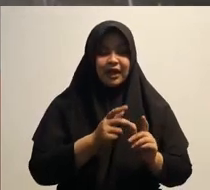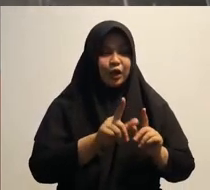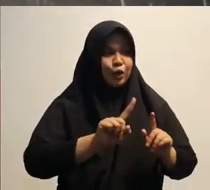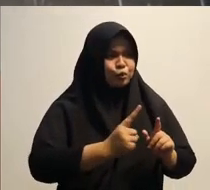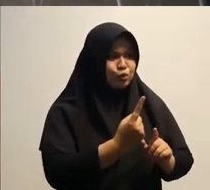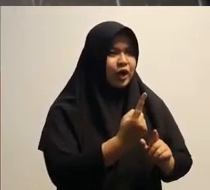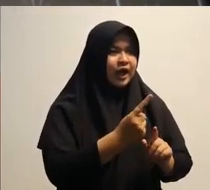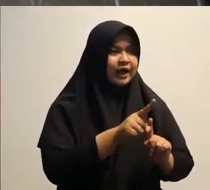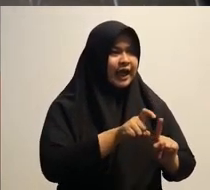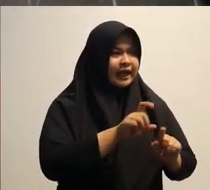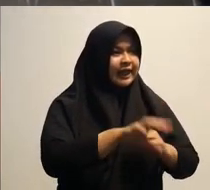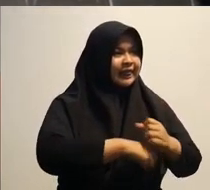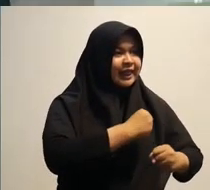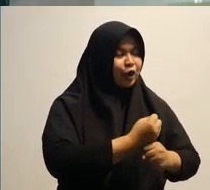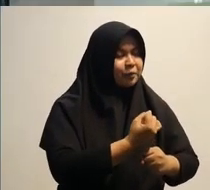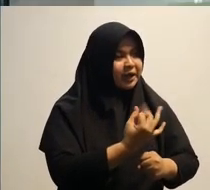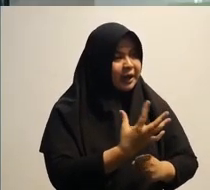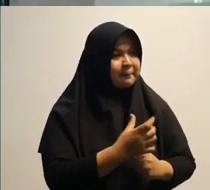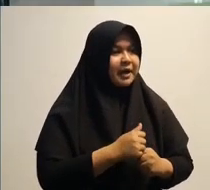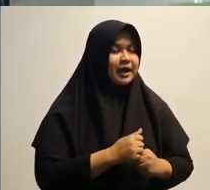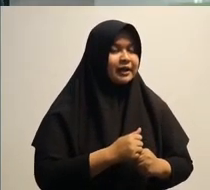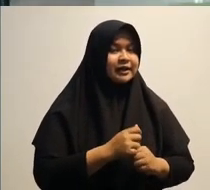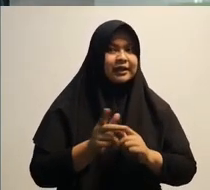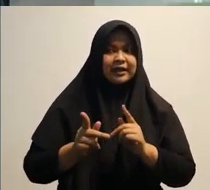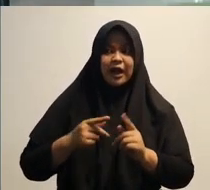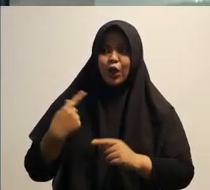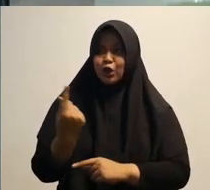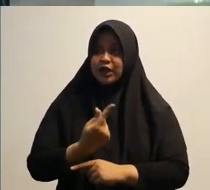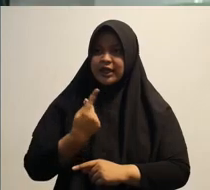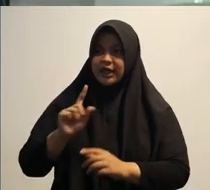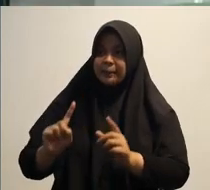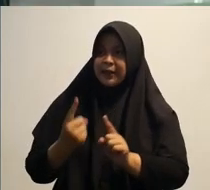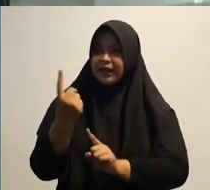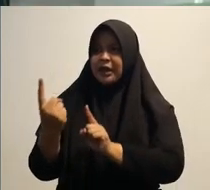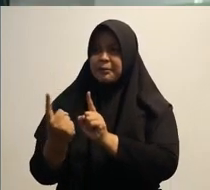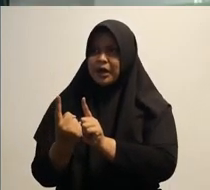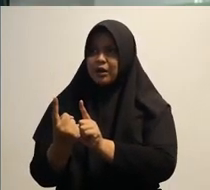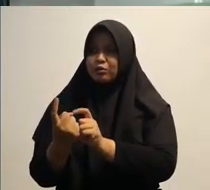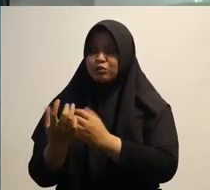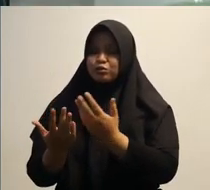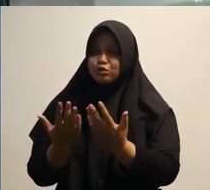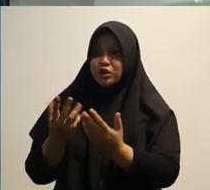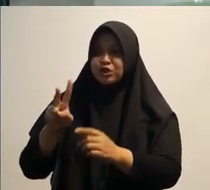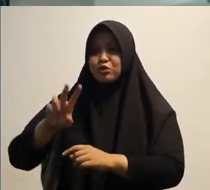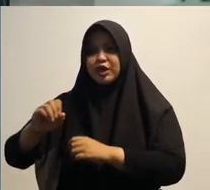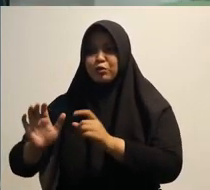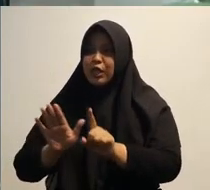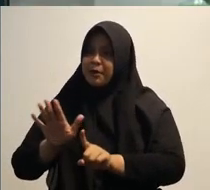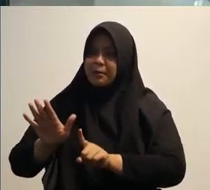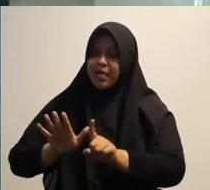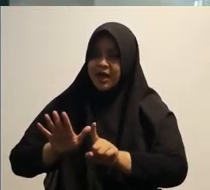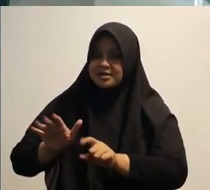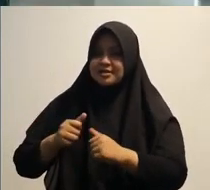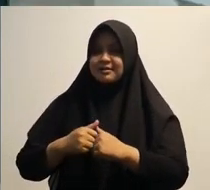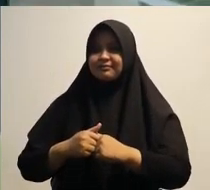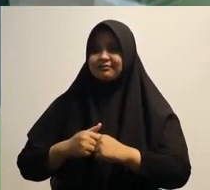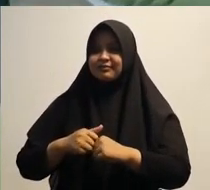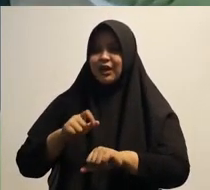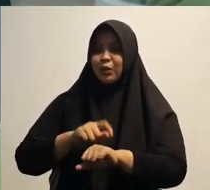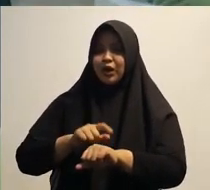sebenarnya mulai dari tahun berapa, Bu? Kalau kita pertama ketemu akhir 2015 ya,